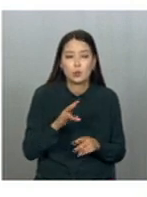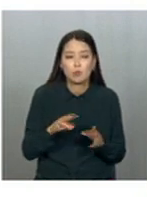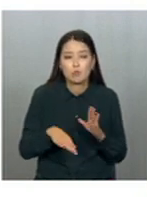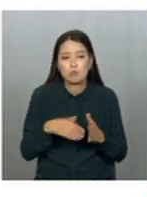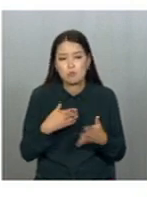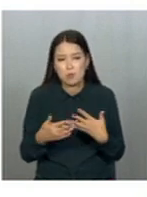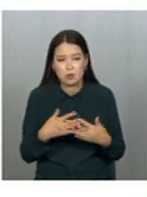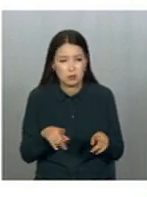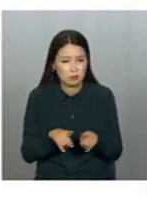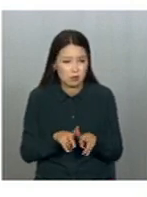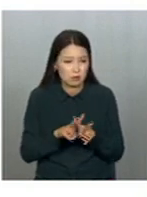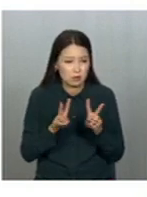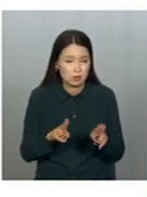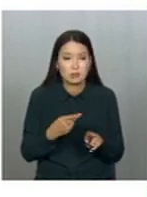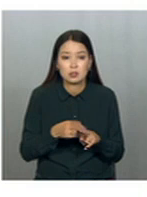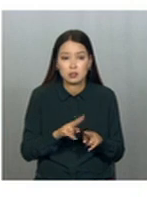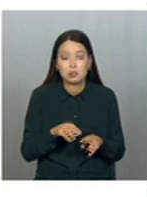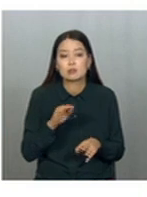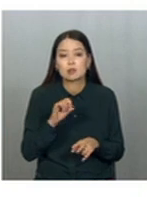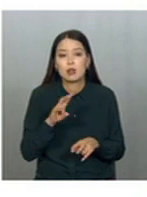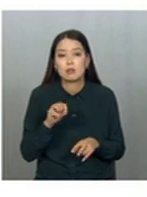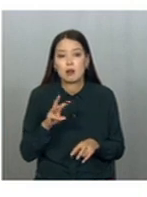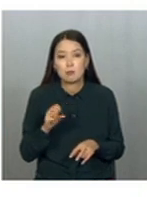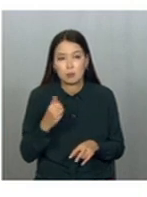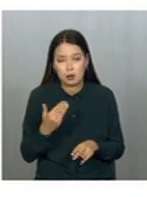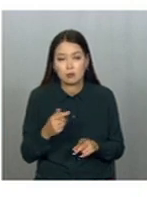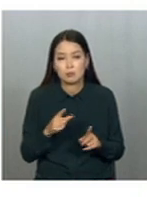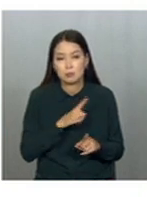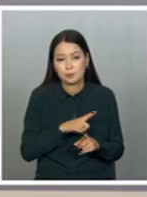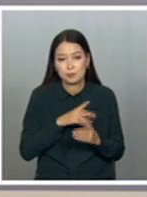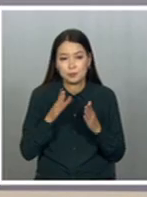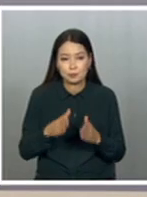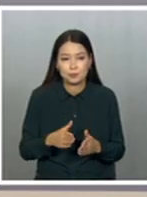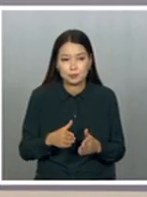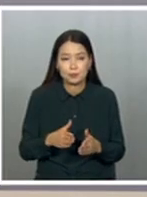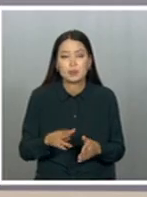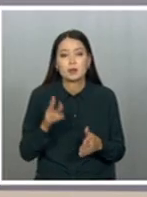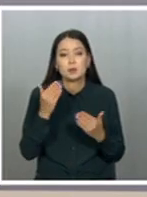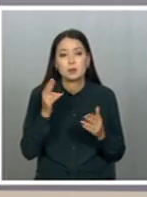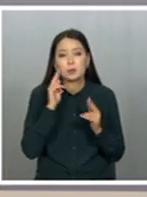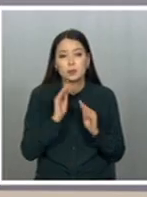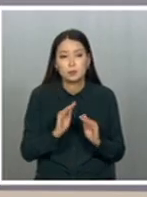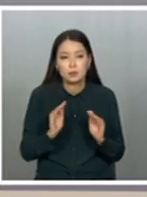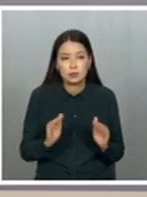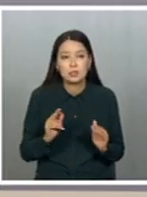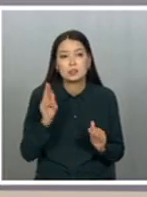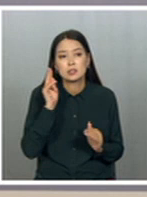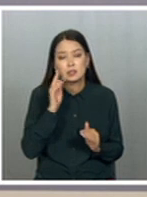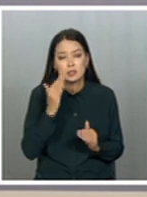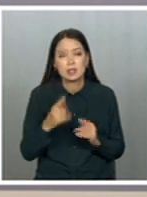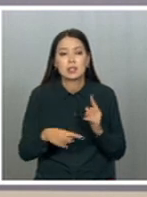деп, теңеу сөздермен жанама мінездеу беріп отыр. Міне оқушылар, сабағымыздың